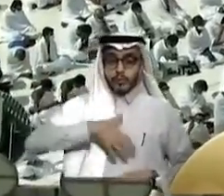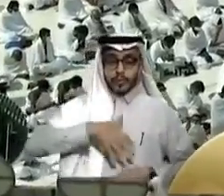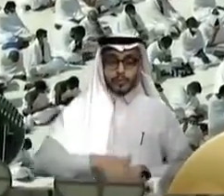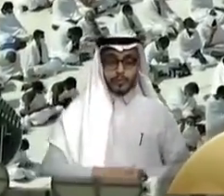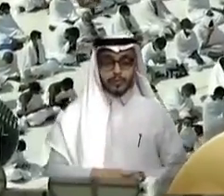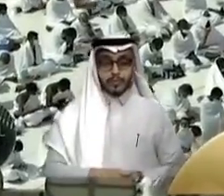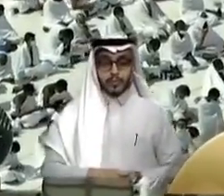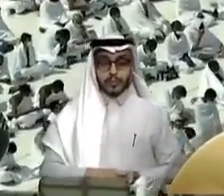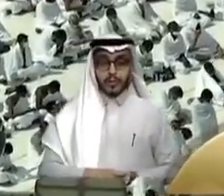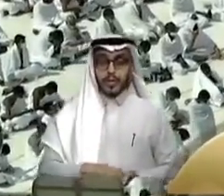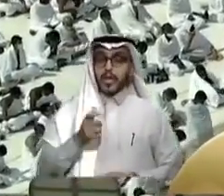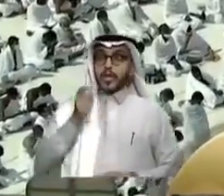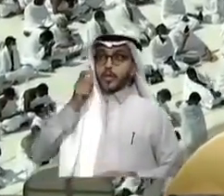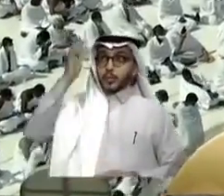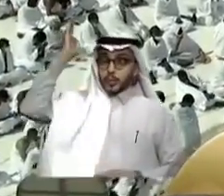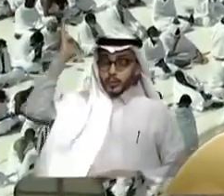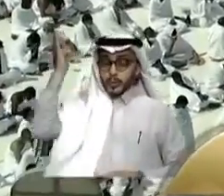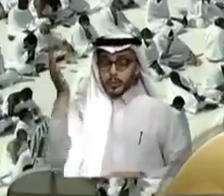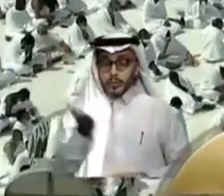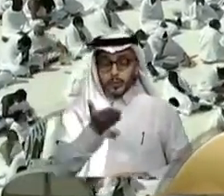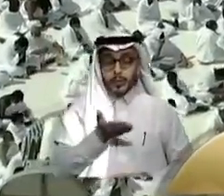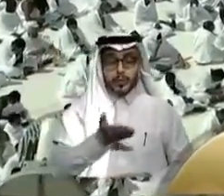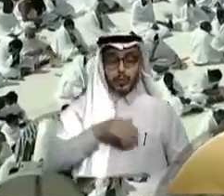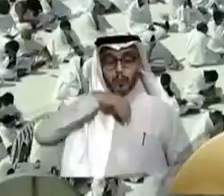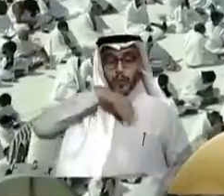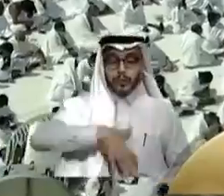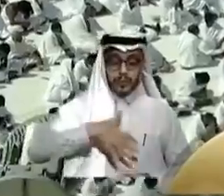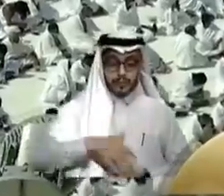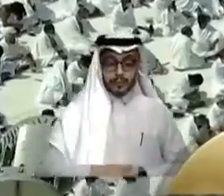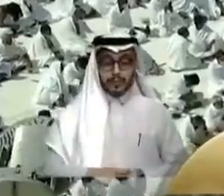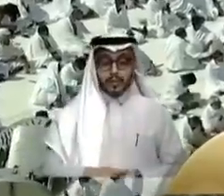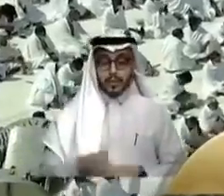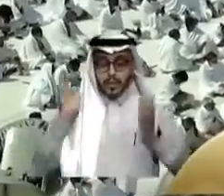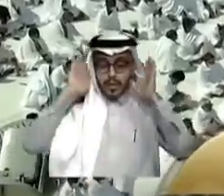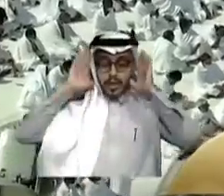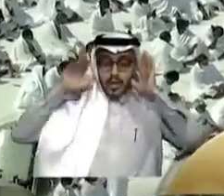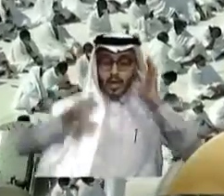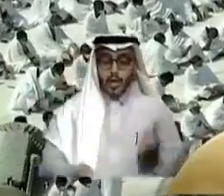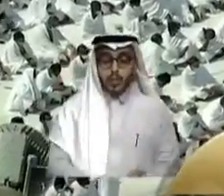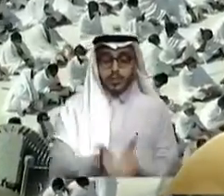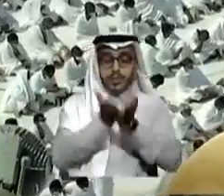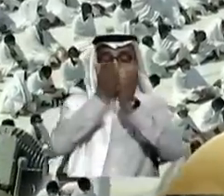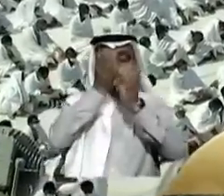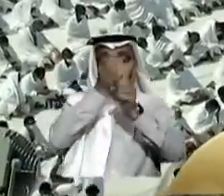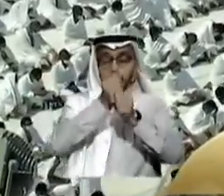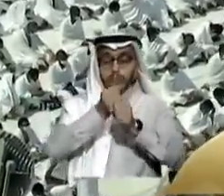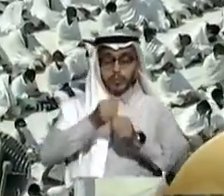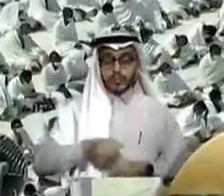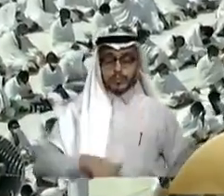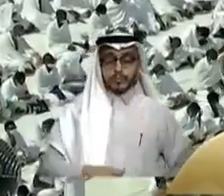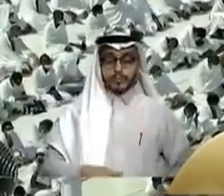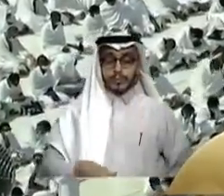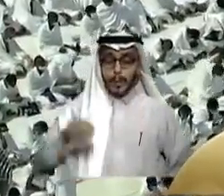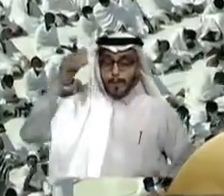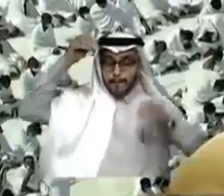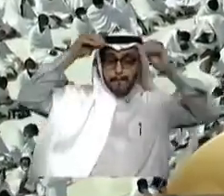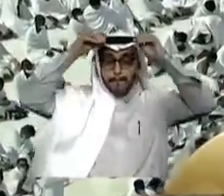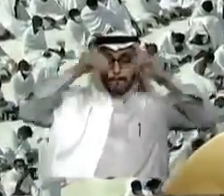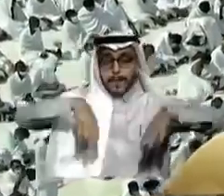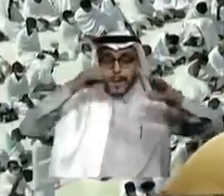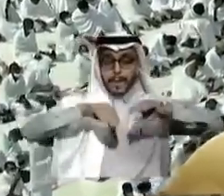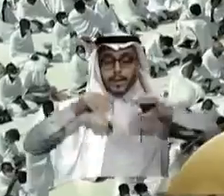الله النبي القرشي الهاشمي، فاللهم صل وسلم وبارك عليه وعلى